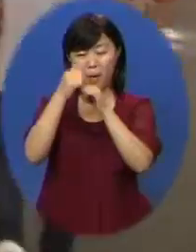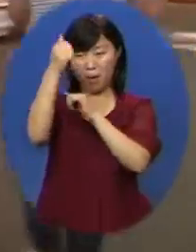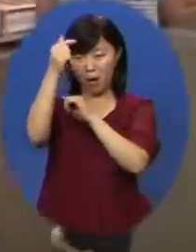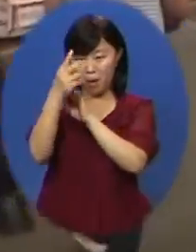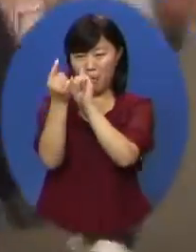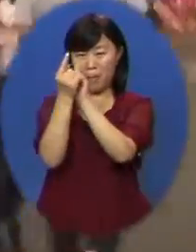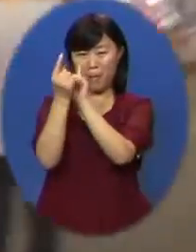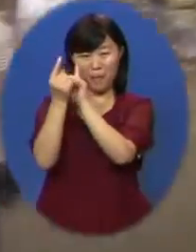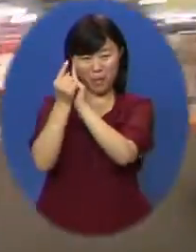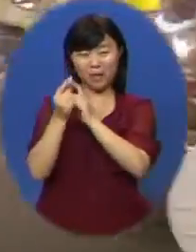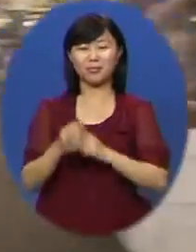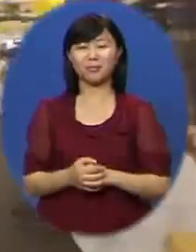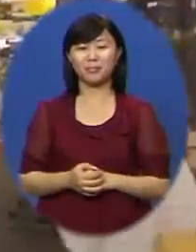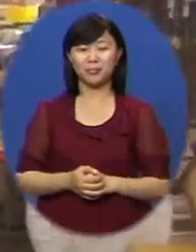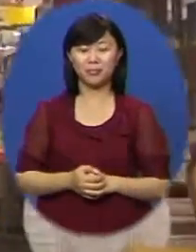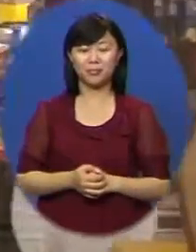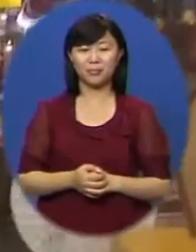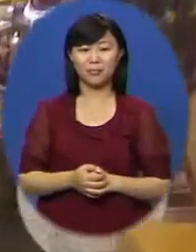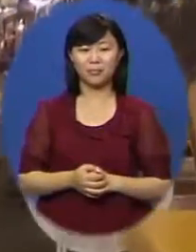마주쳤다.